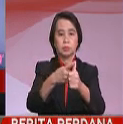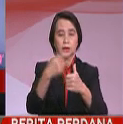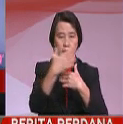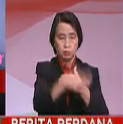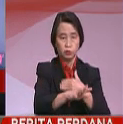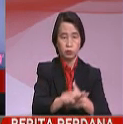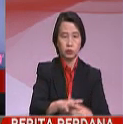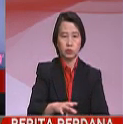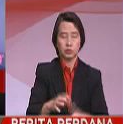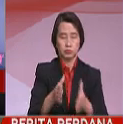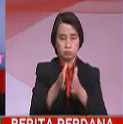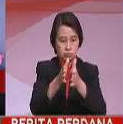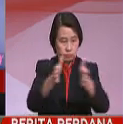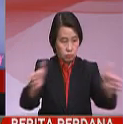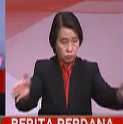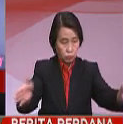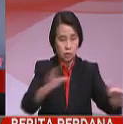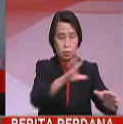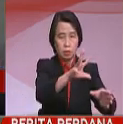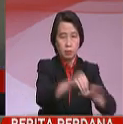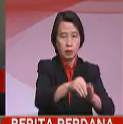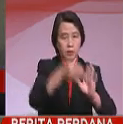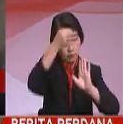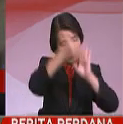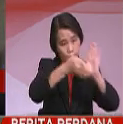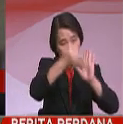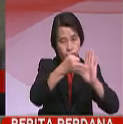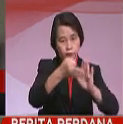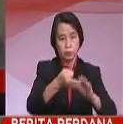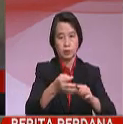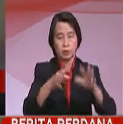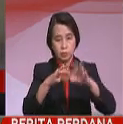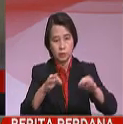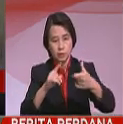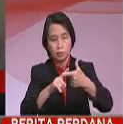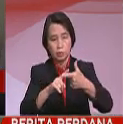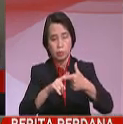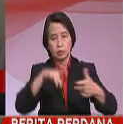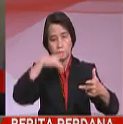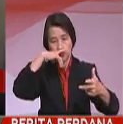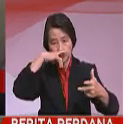selepas skopnya diperluaskan membabitkan filem, dokumentari dan animasi.